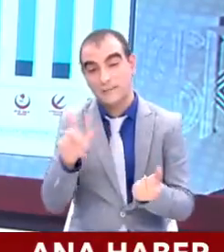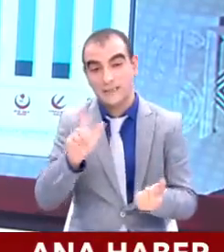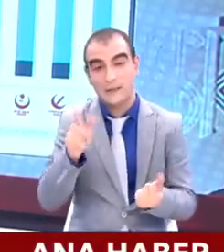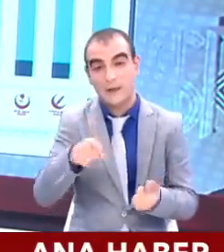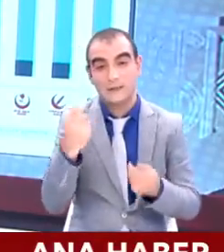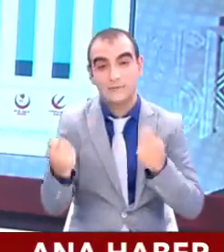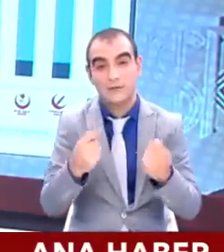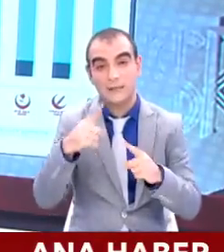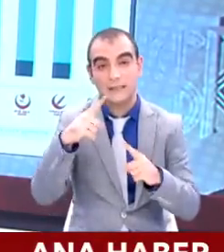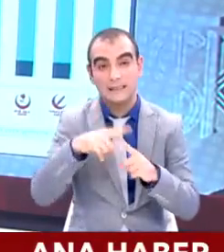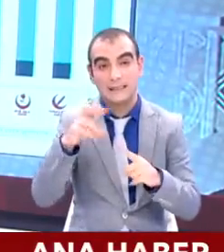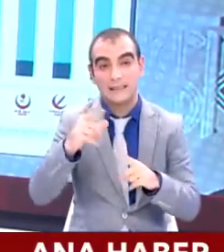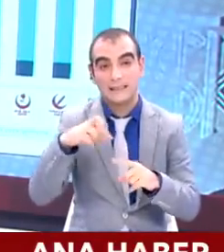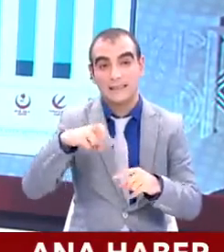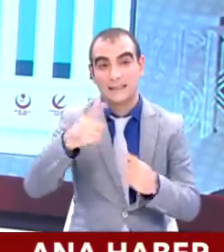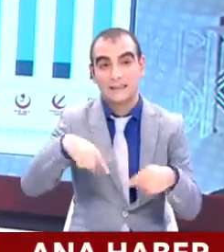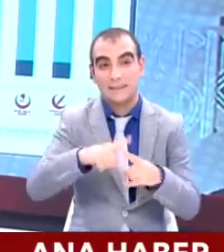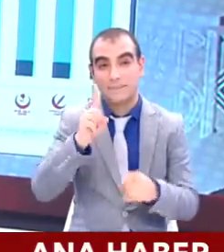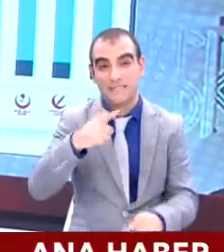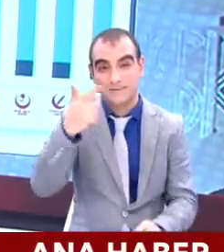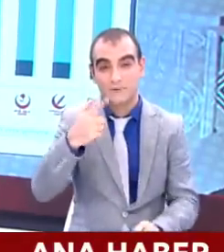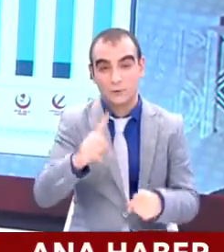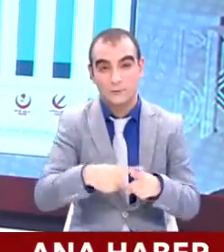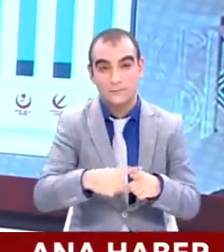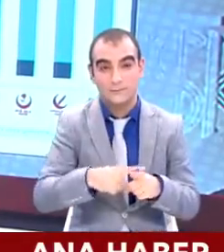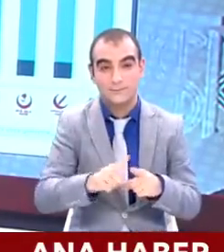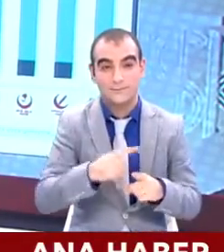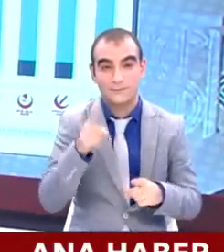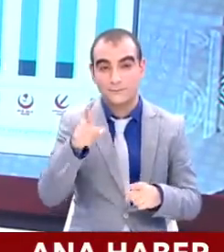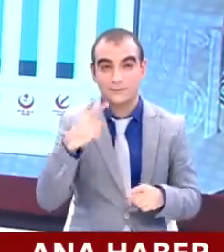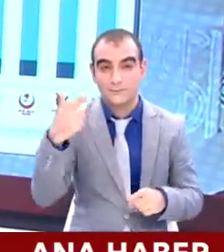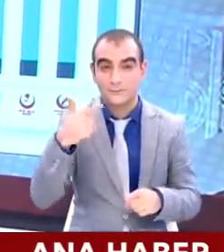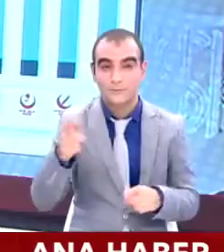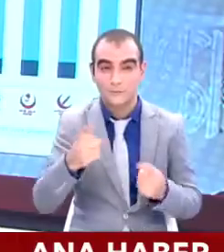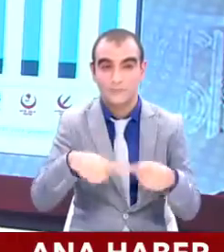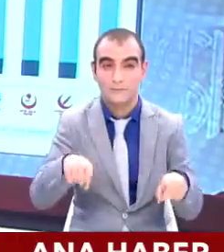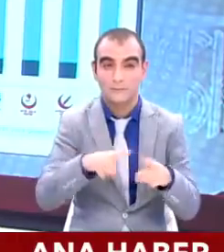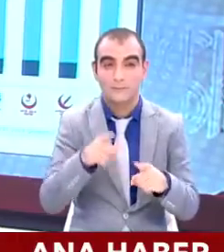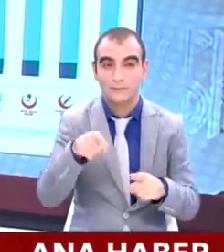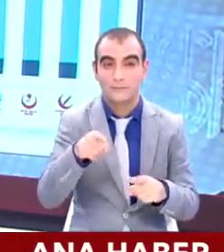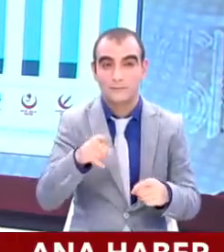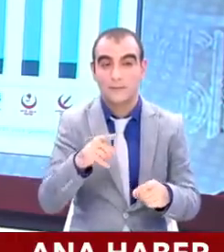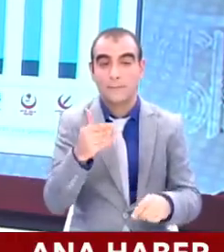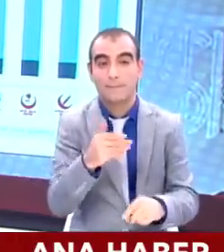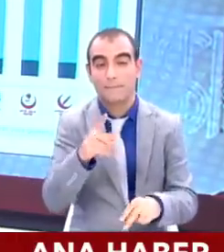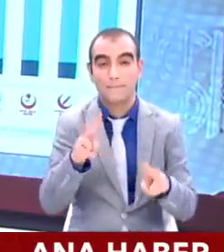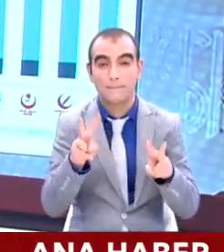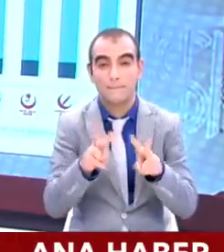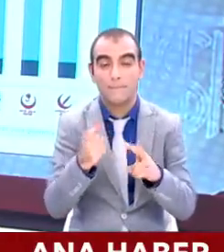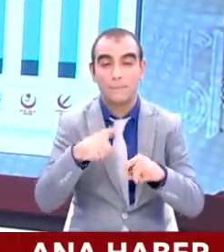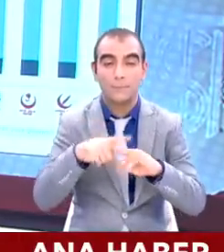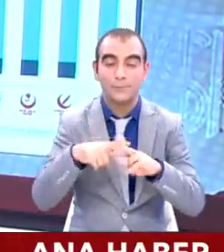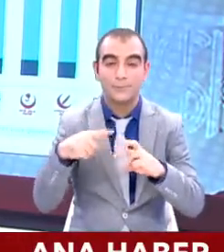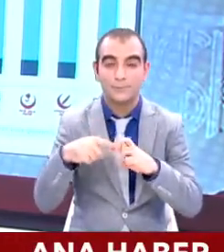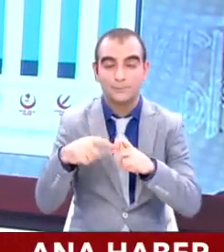işçi partinin genel başkanı da bir çağrıda bulundu bir video paylaştı Bugün o video da sosyal medyada senin ineceğini çekilmesinin talep etti bakalım